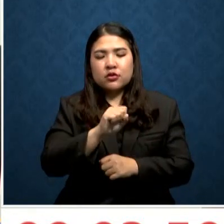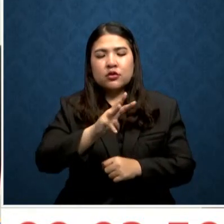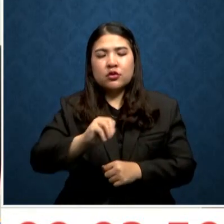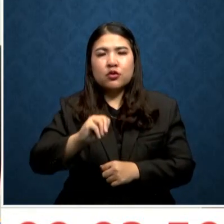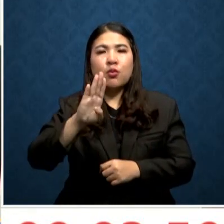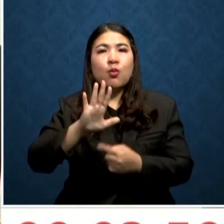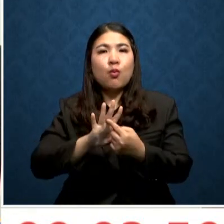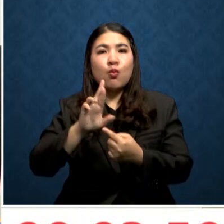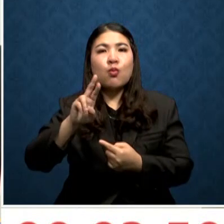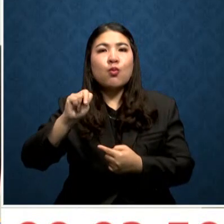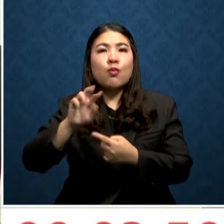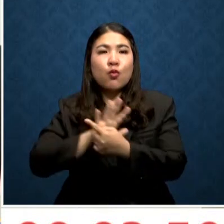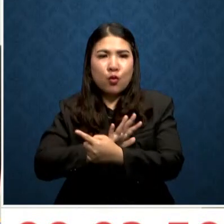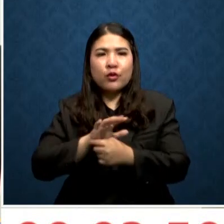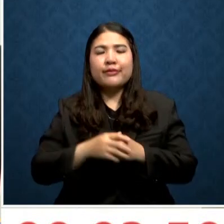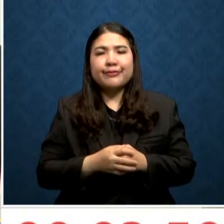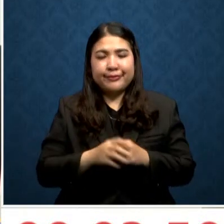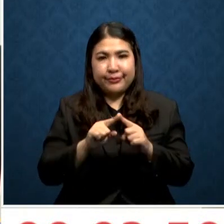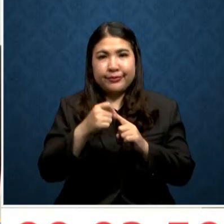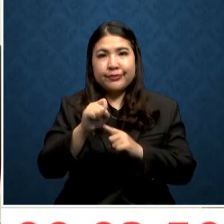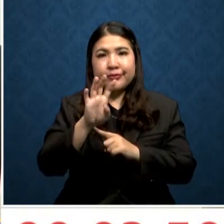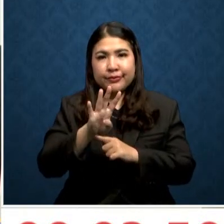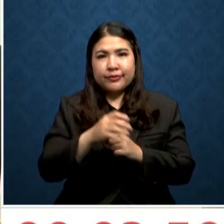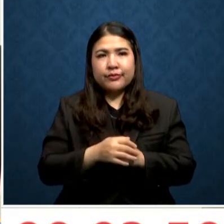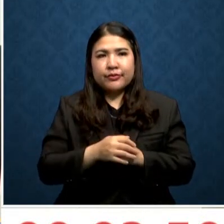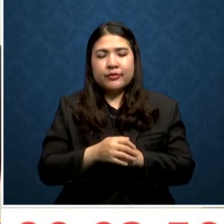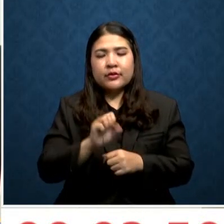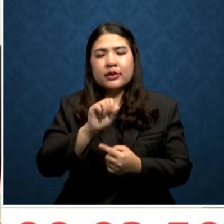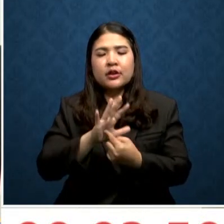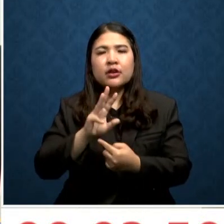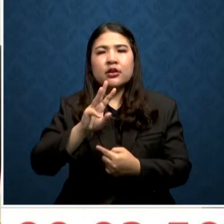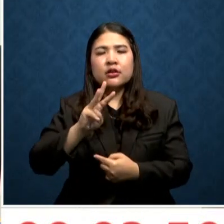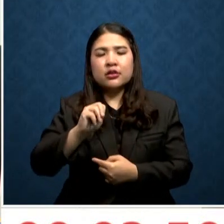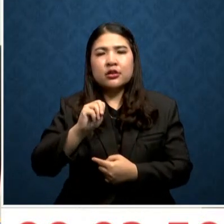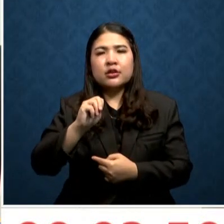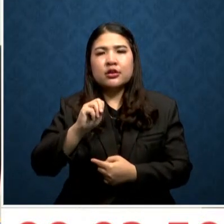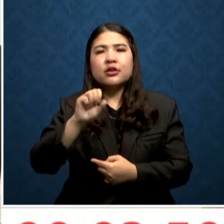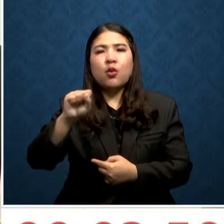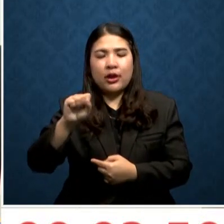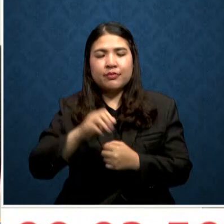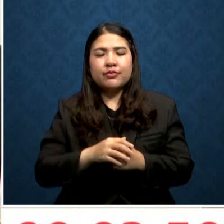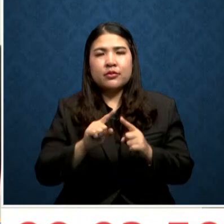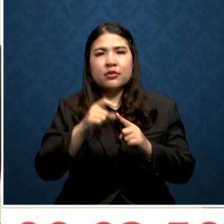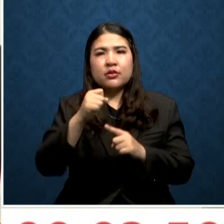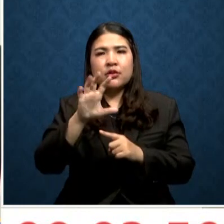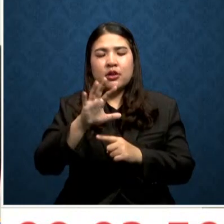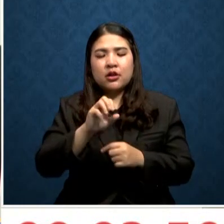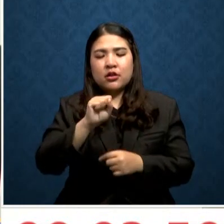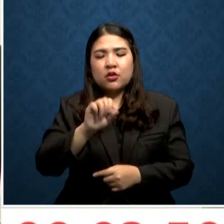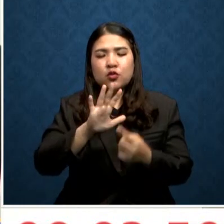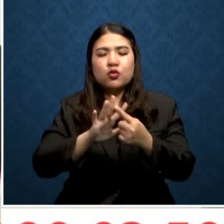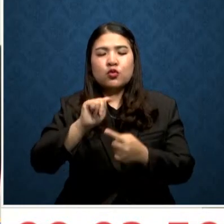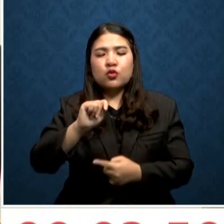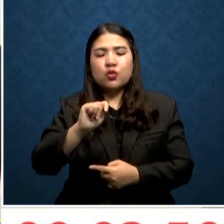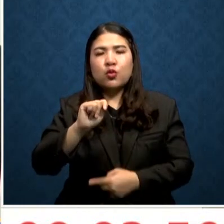วล14พลเอกสวัสดิ์ทัศนา15พลโทสุกิจทั้งทอ